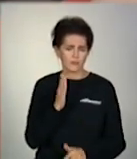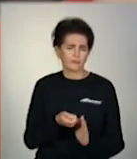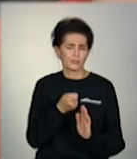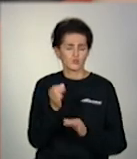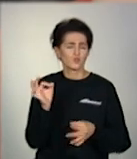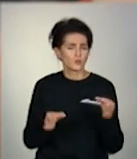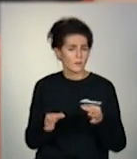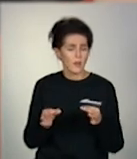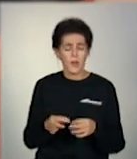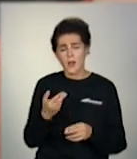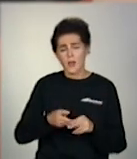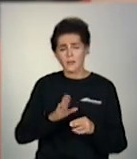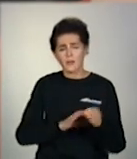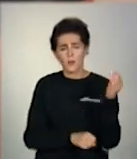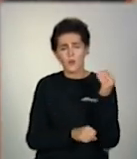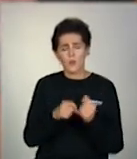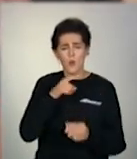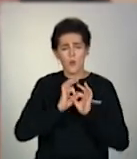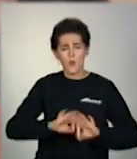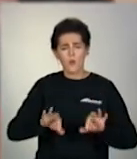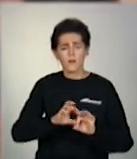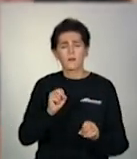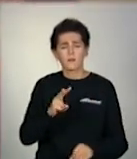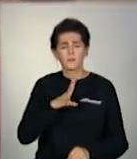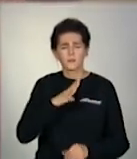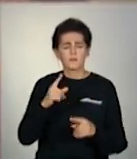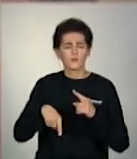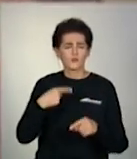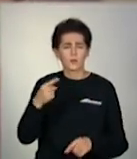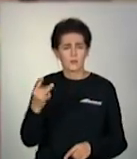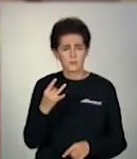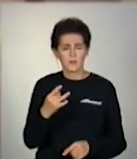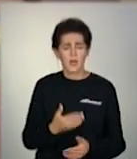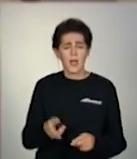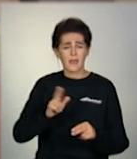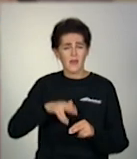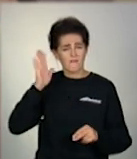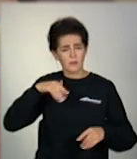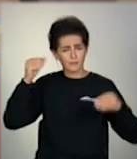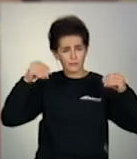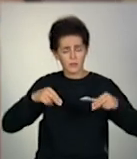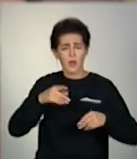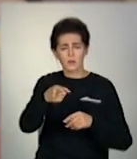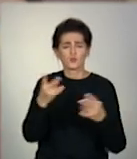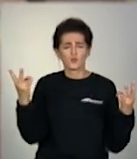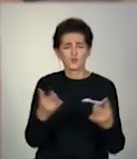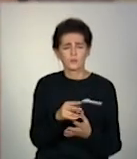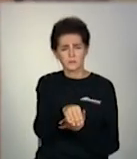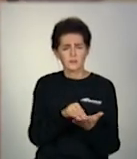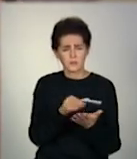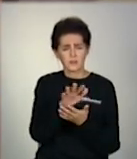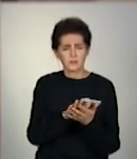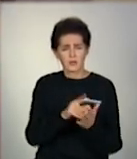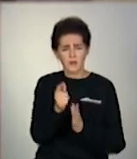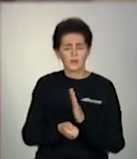суд. Житловики пояснюють, що цього разу робити людям. По заліттю пишіть заявлення, що вас затопило в такому, ну, в